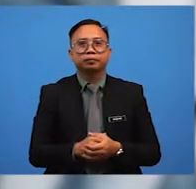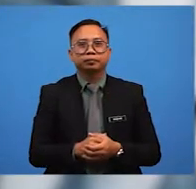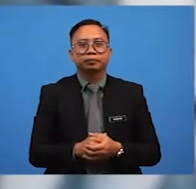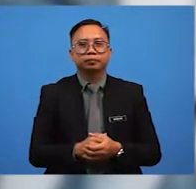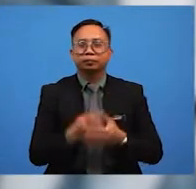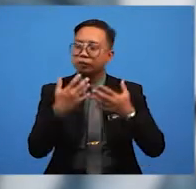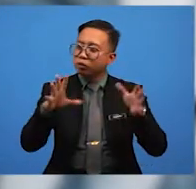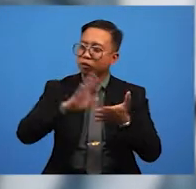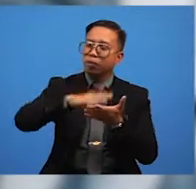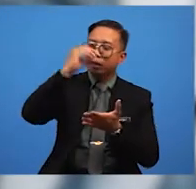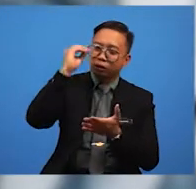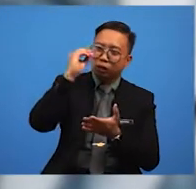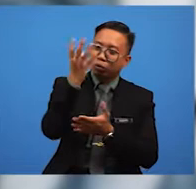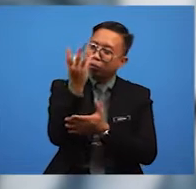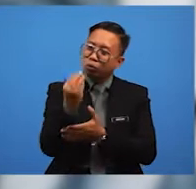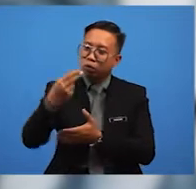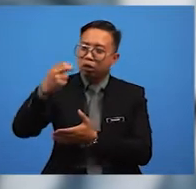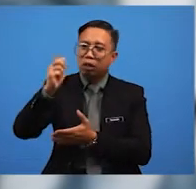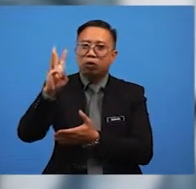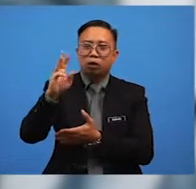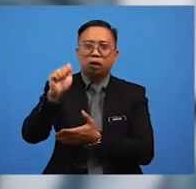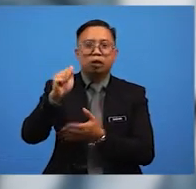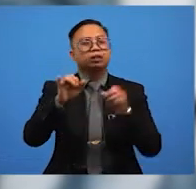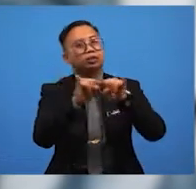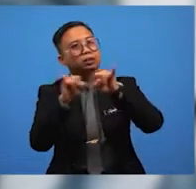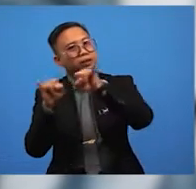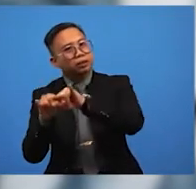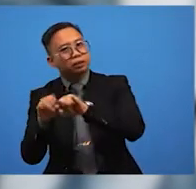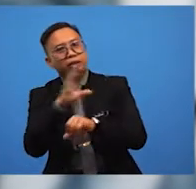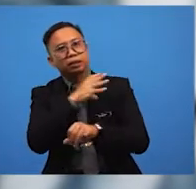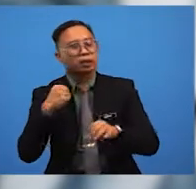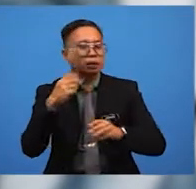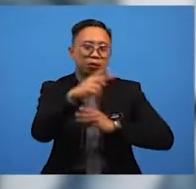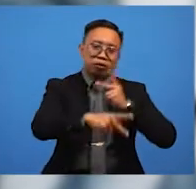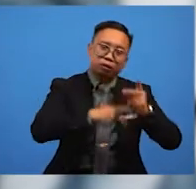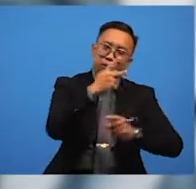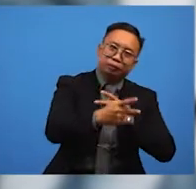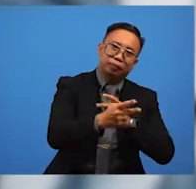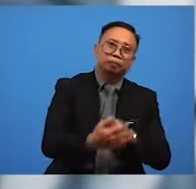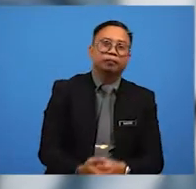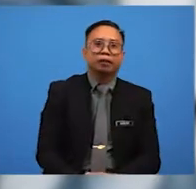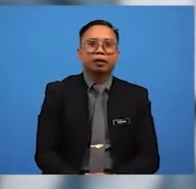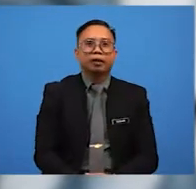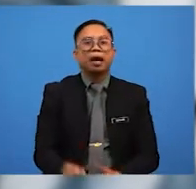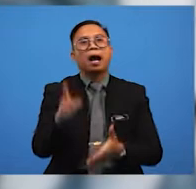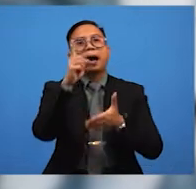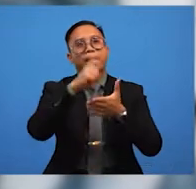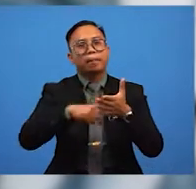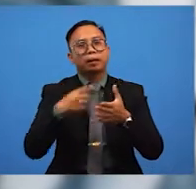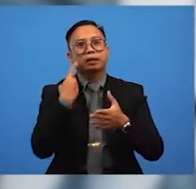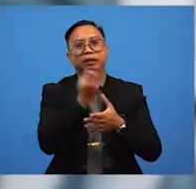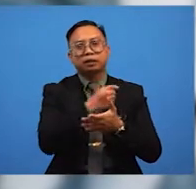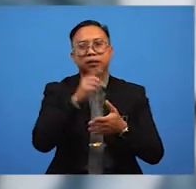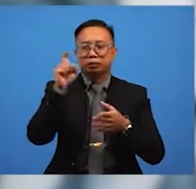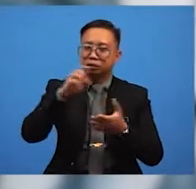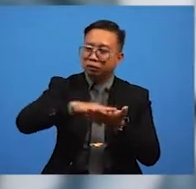telah belajar apa itu luluh hawa, jenis-jenis luluh hawa dan prosesnya. Apakah yang kita perlu